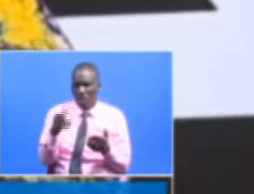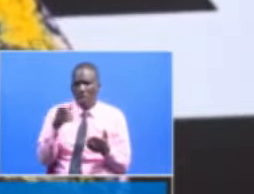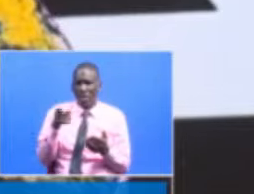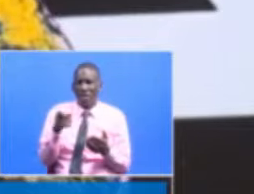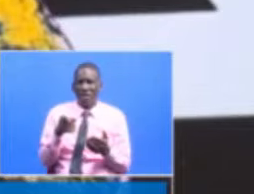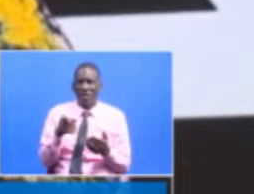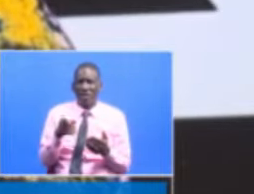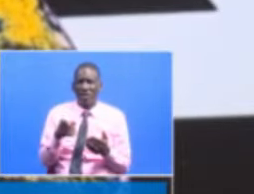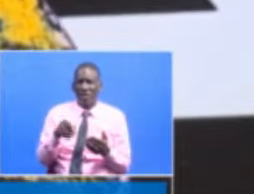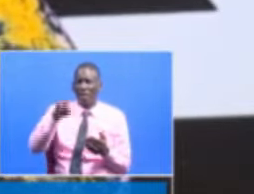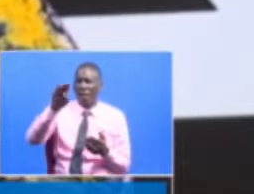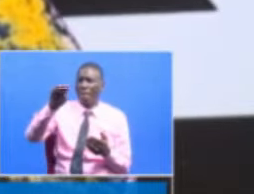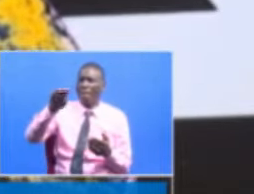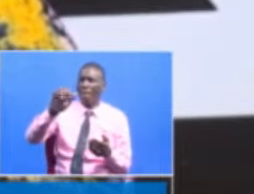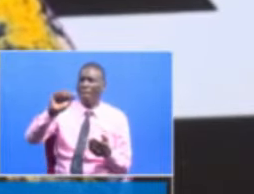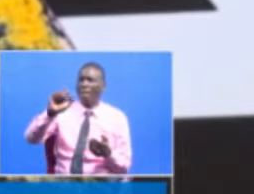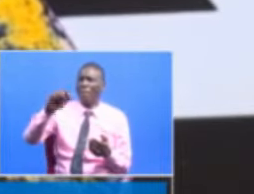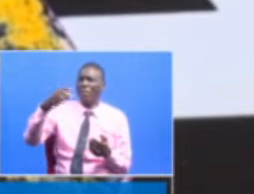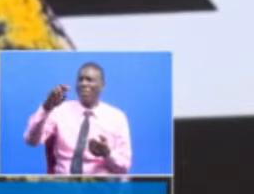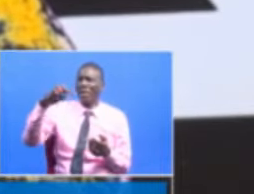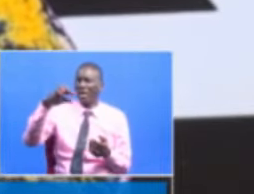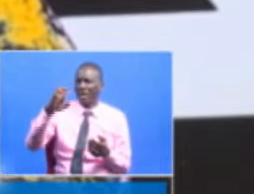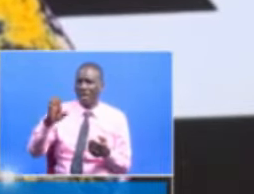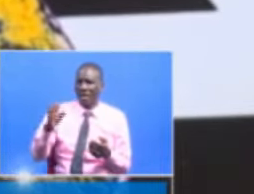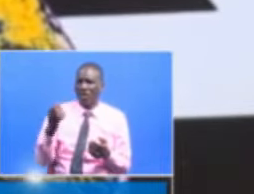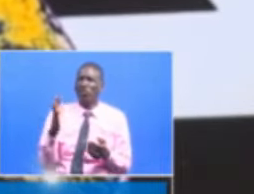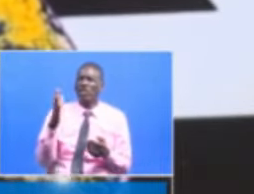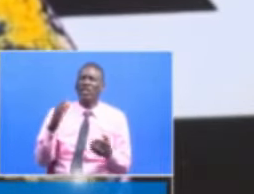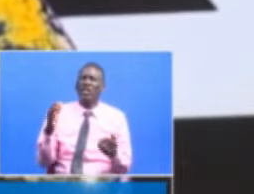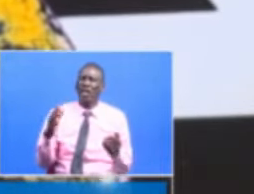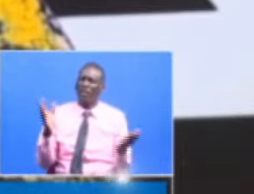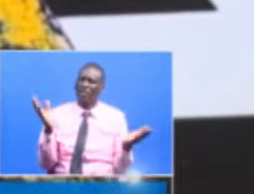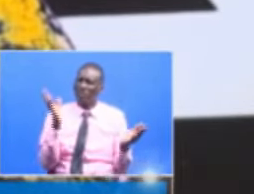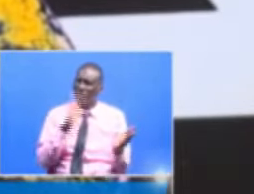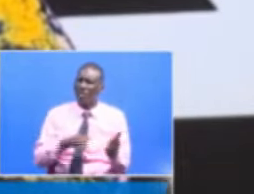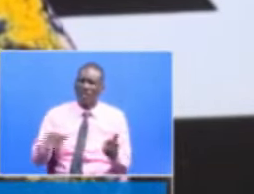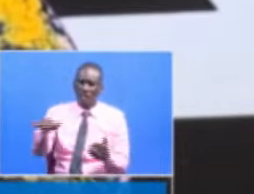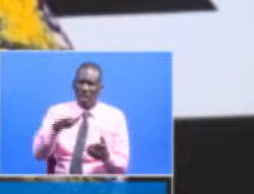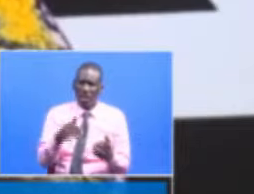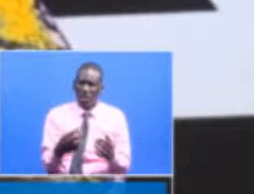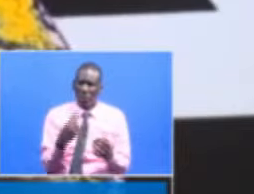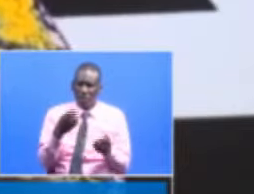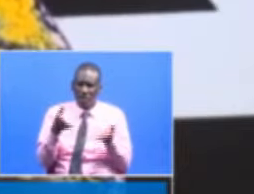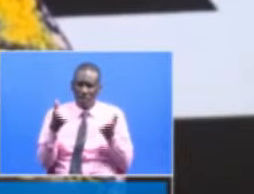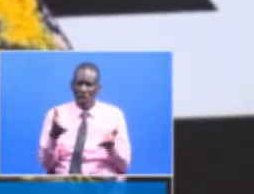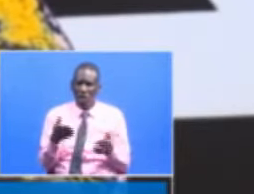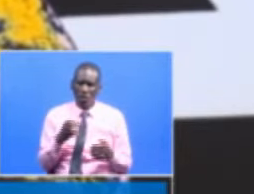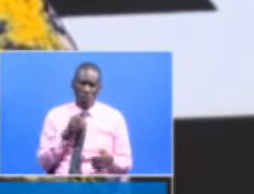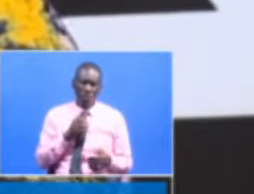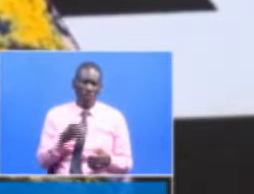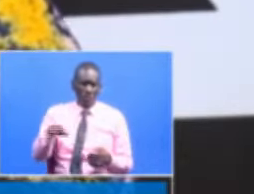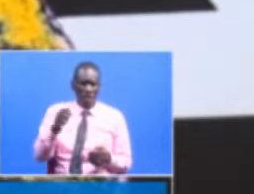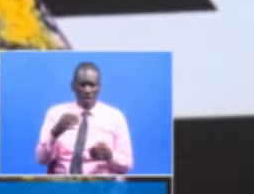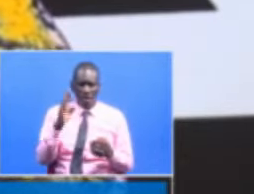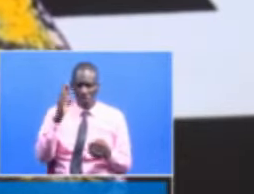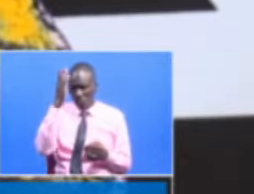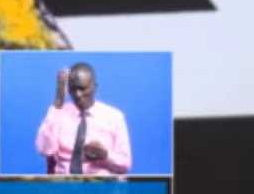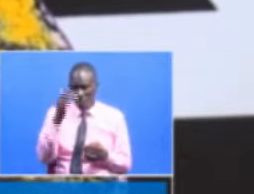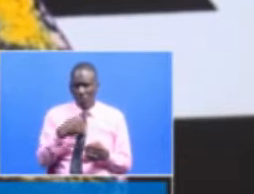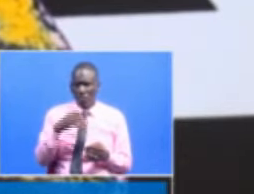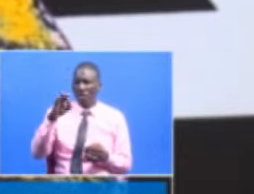hiyo madenge imeweza kumaliza. Na unaona kwamba hata sasa tunaogopa kwa sababu kuna hiyo Floka